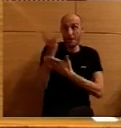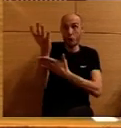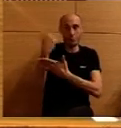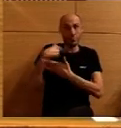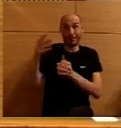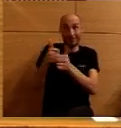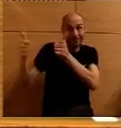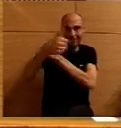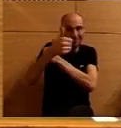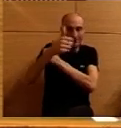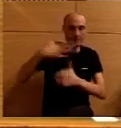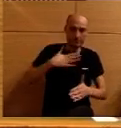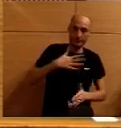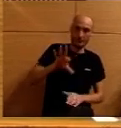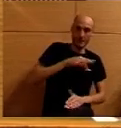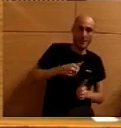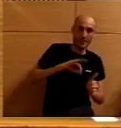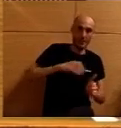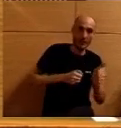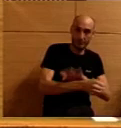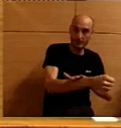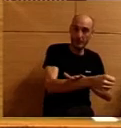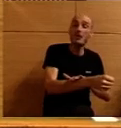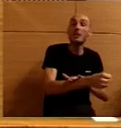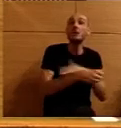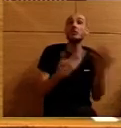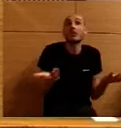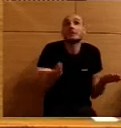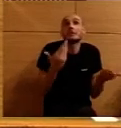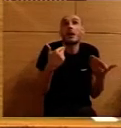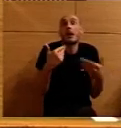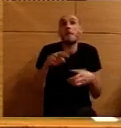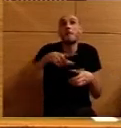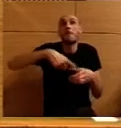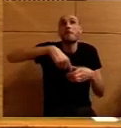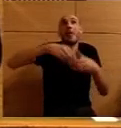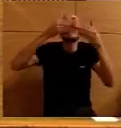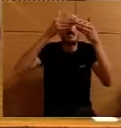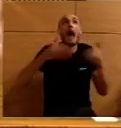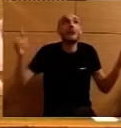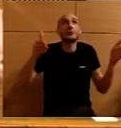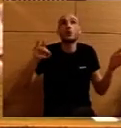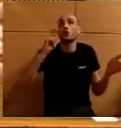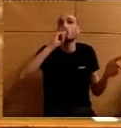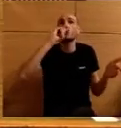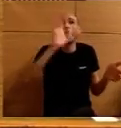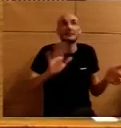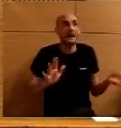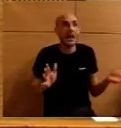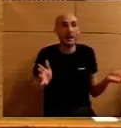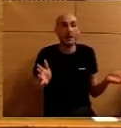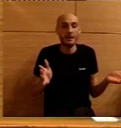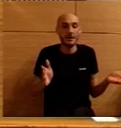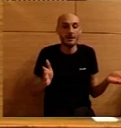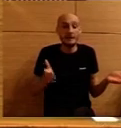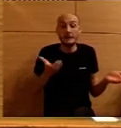places, no sé, jo què sé, s'obri, perquè vinga, tampoc passa res que n'hi hagi una certa porositat, però